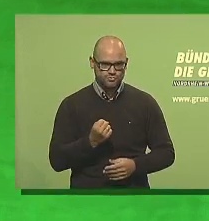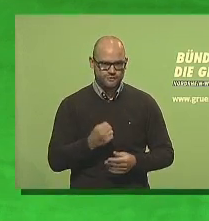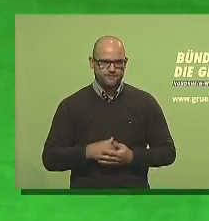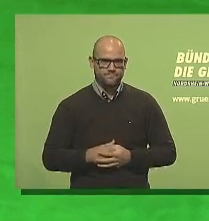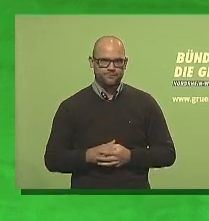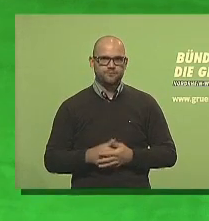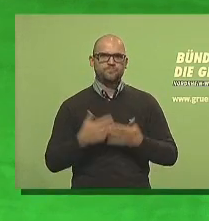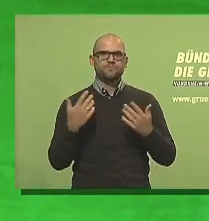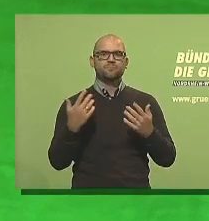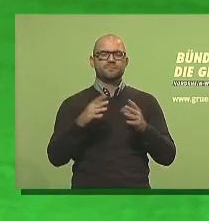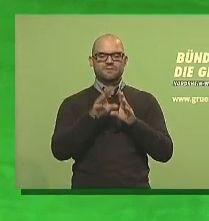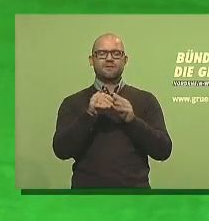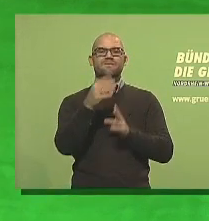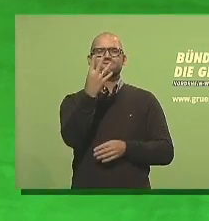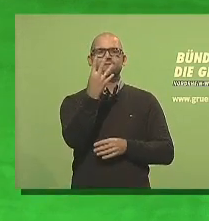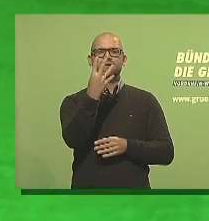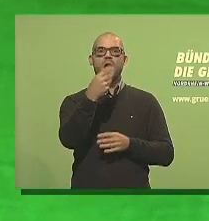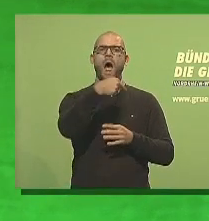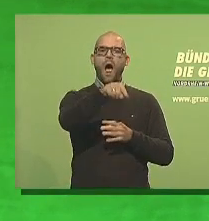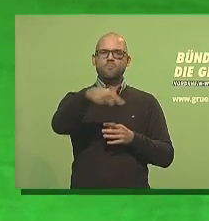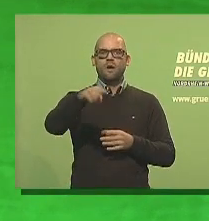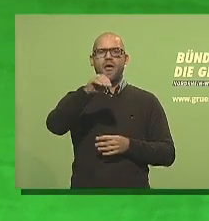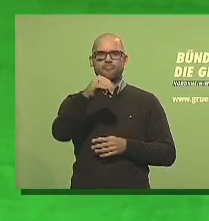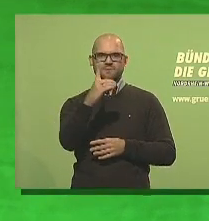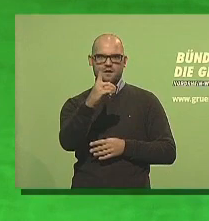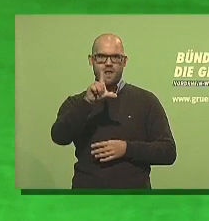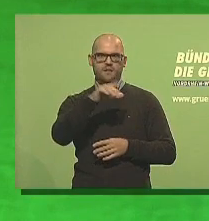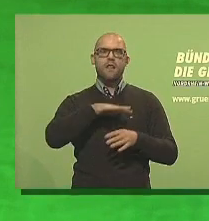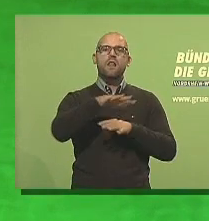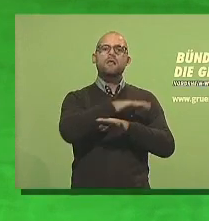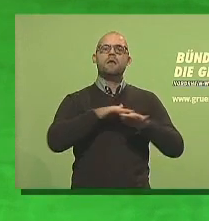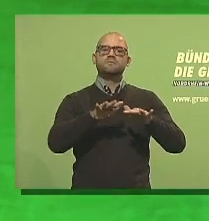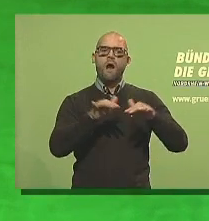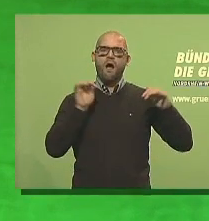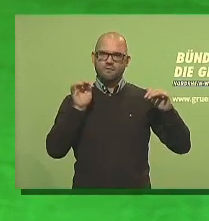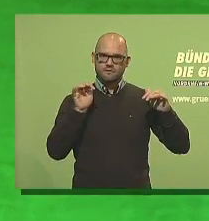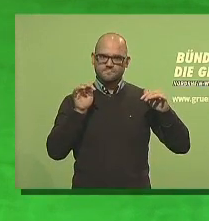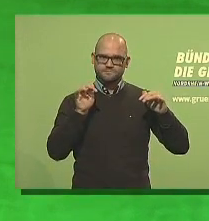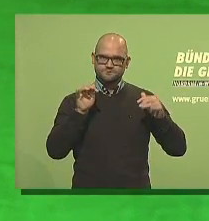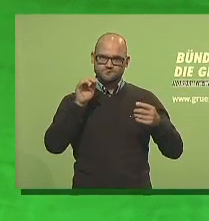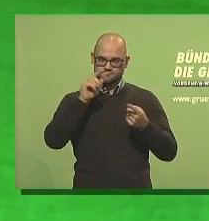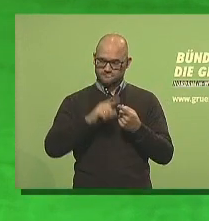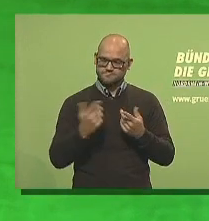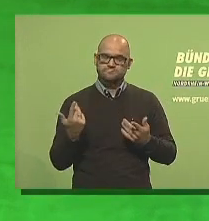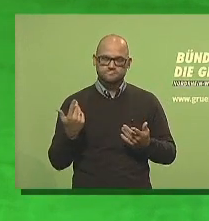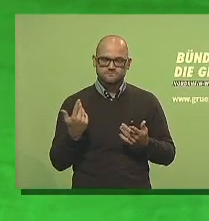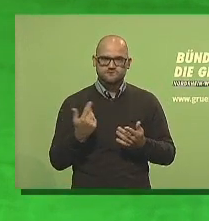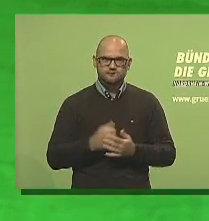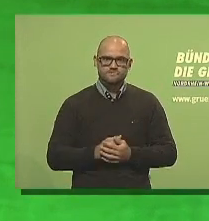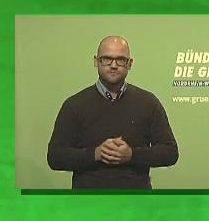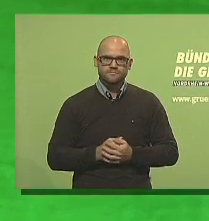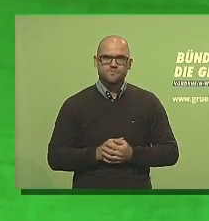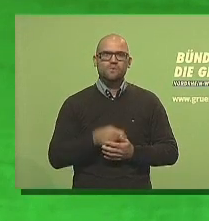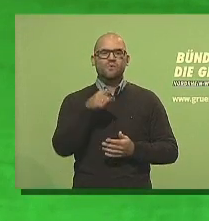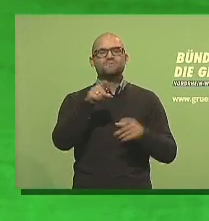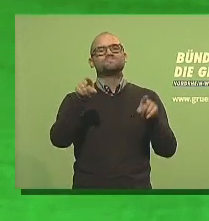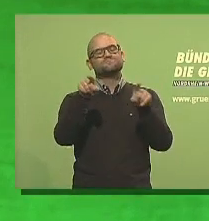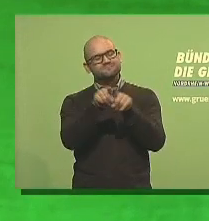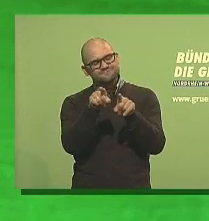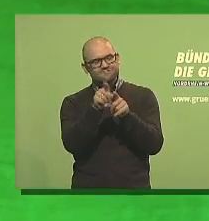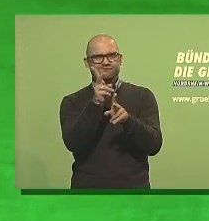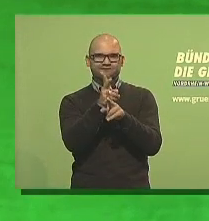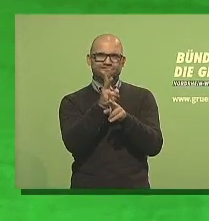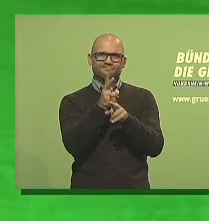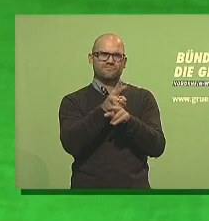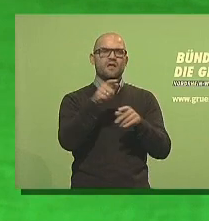mit 4 Abgeordneten, mit 4 MDLs aus dem Landtag. Und auch das angelehnt an die Praxis